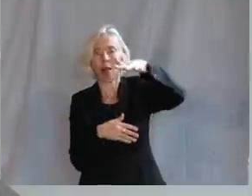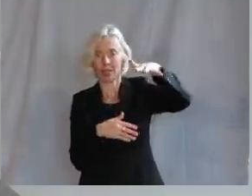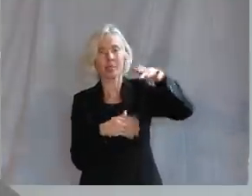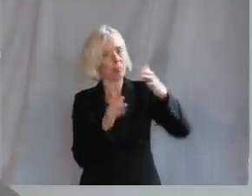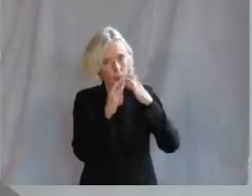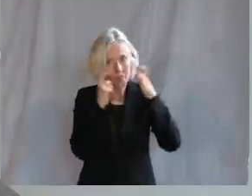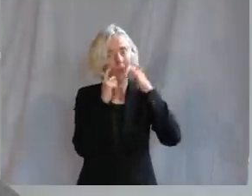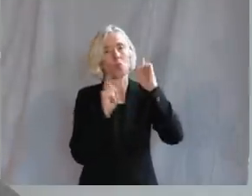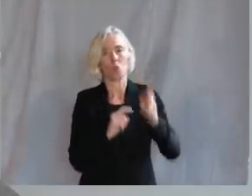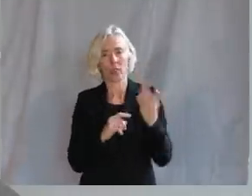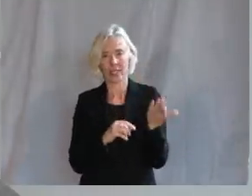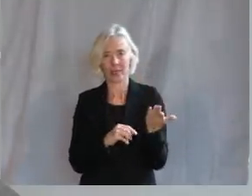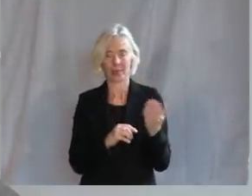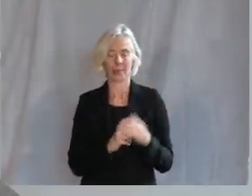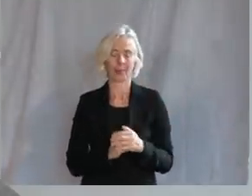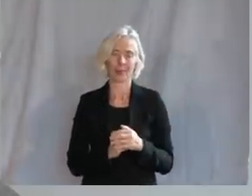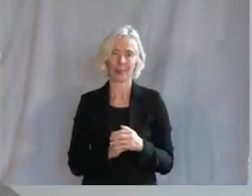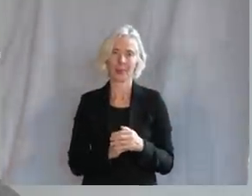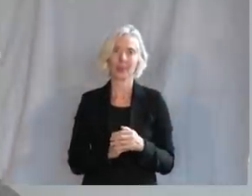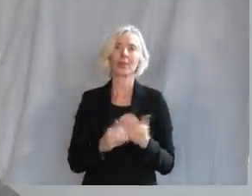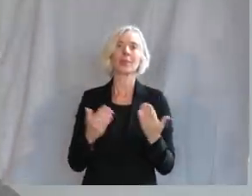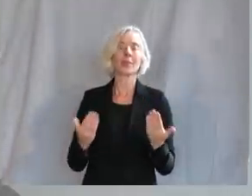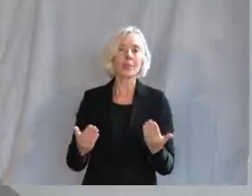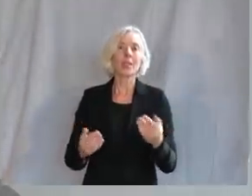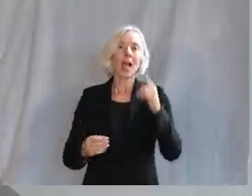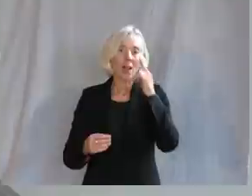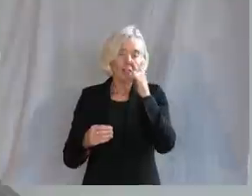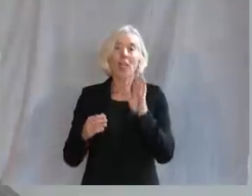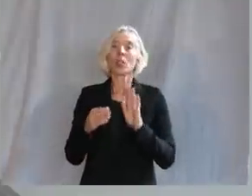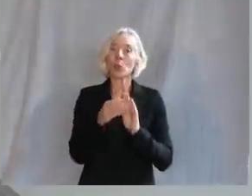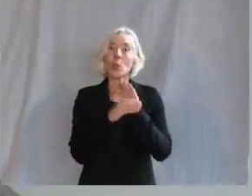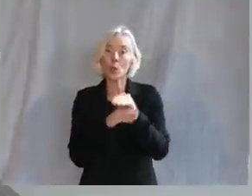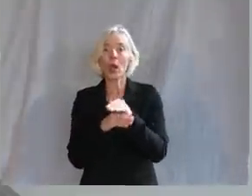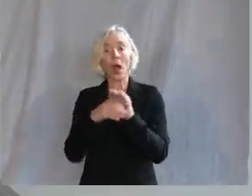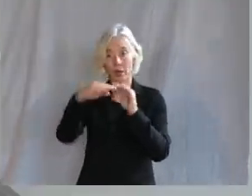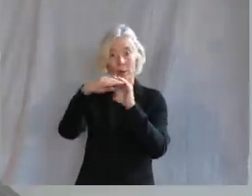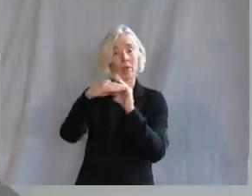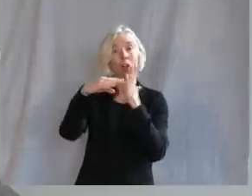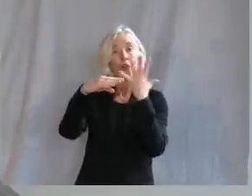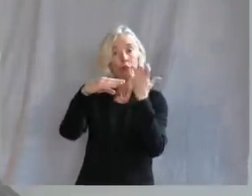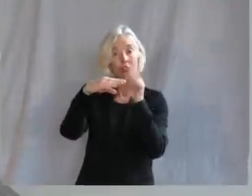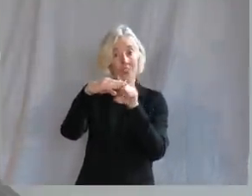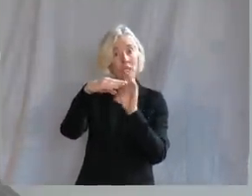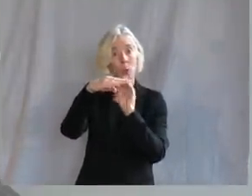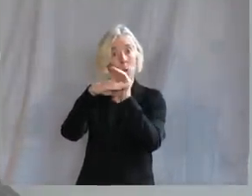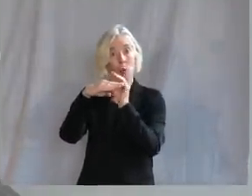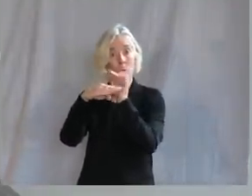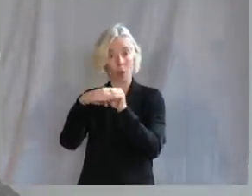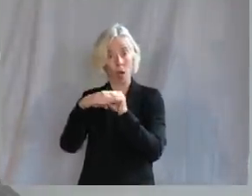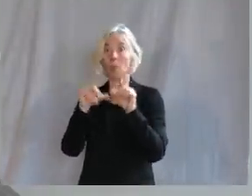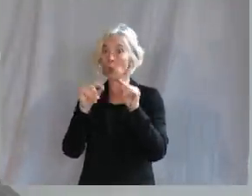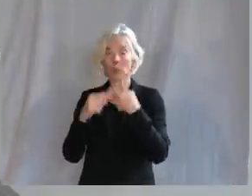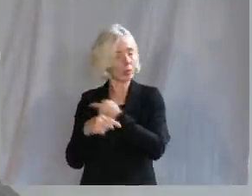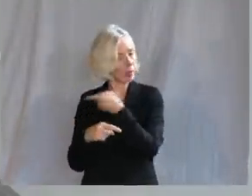gilt bei Veranstaltungen nicht nur, dass beim Stadtmarkt, bei Wochen-, Floh- und Kunsthandwerkermärkten und bei der Lechhauser Kirchweih